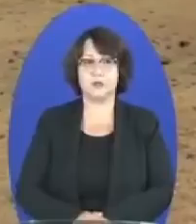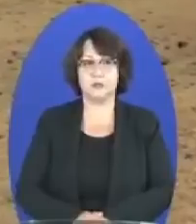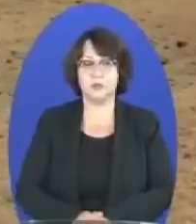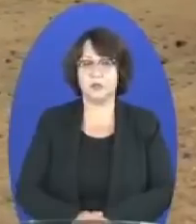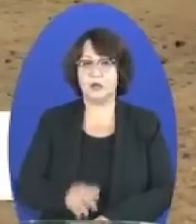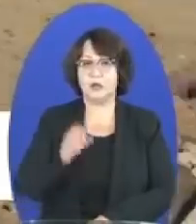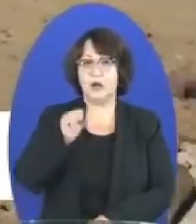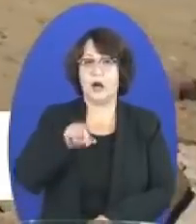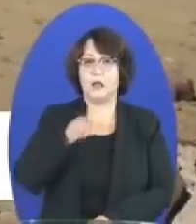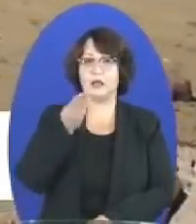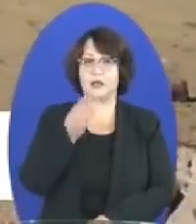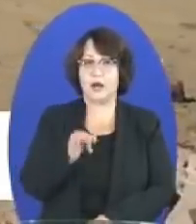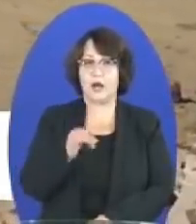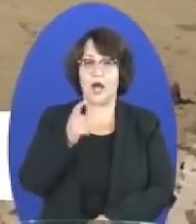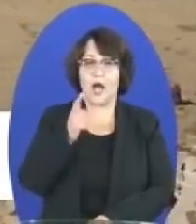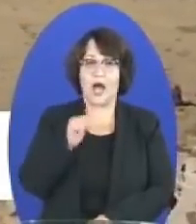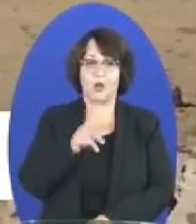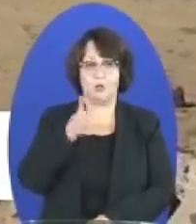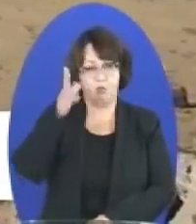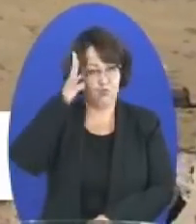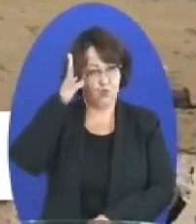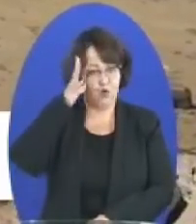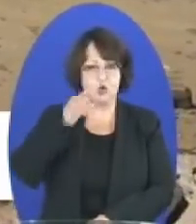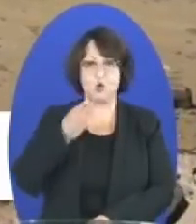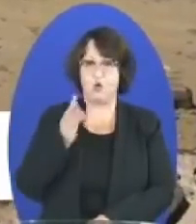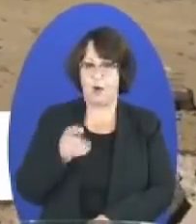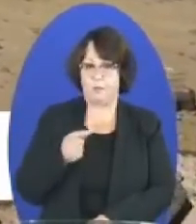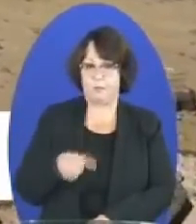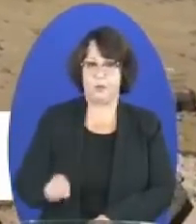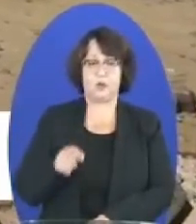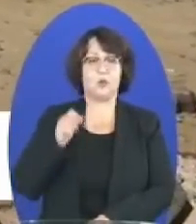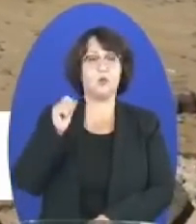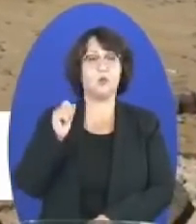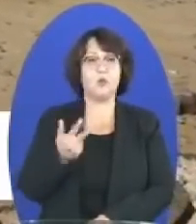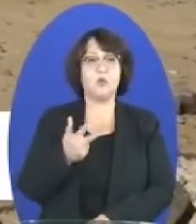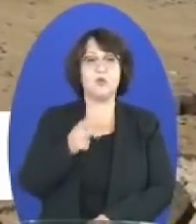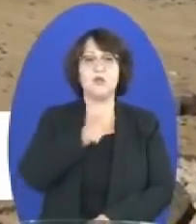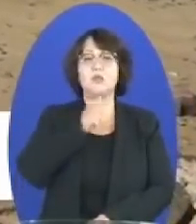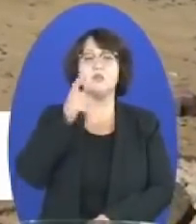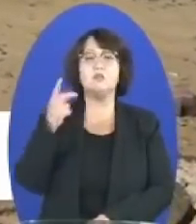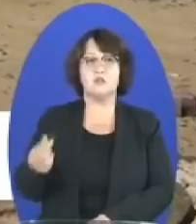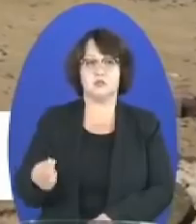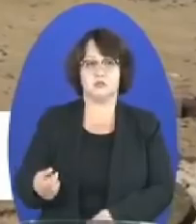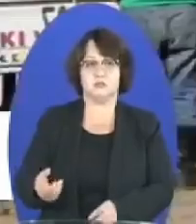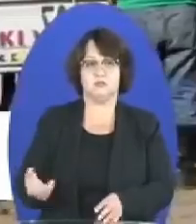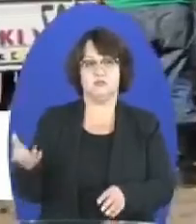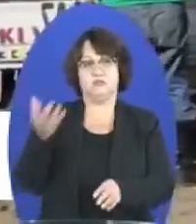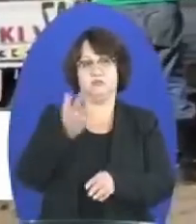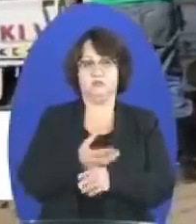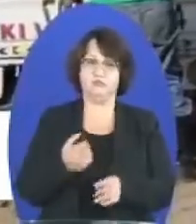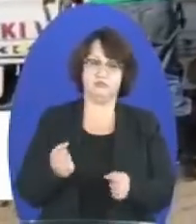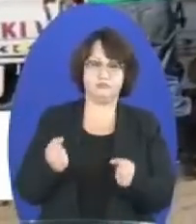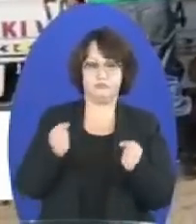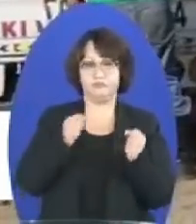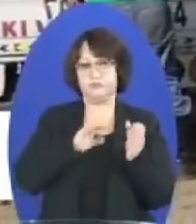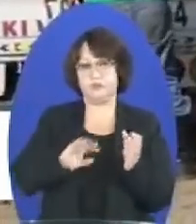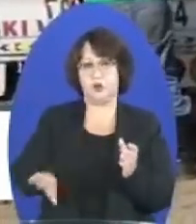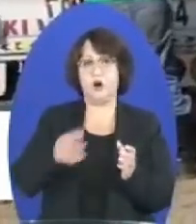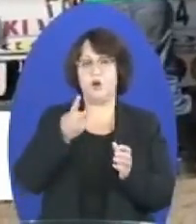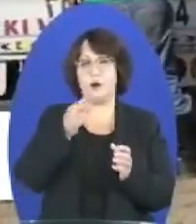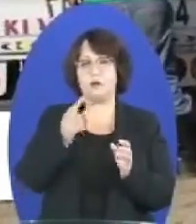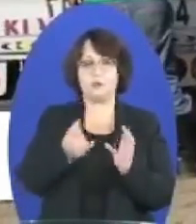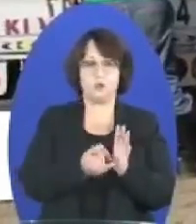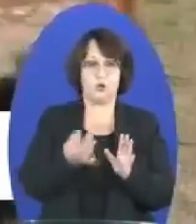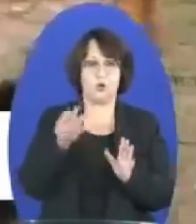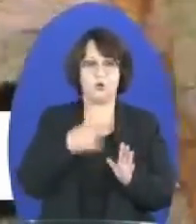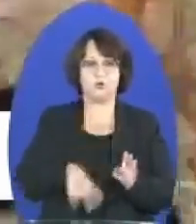Алтай халуун бог төрийн бүс байгуулгын удаад Төв аймгийн Хустай нуруунаас 3 дахь ээлжийн илгийг тээвэрлэн Хантайшрын нуруунд хүрглээ. 2016 оноос нийт буугийн